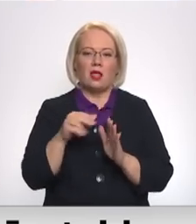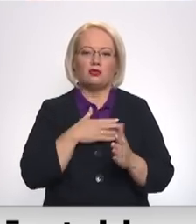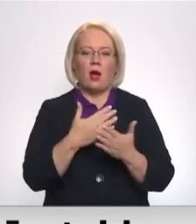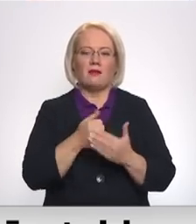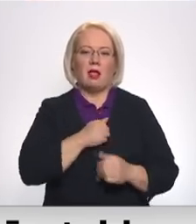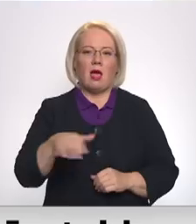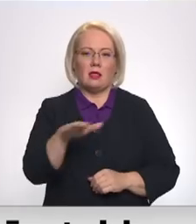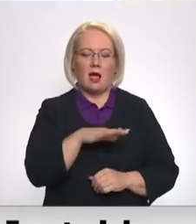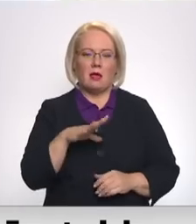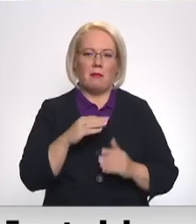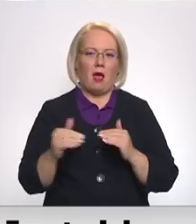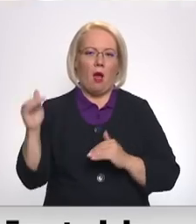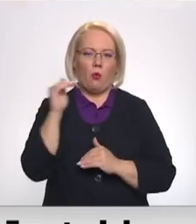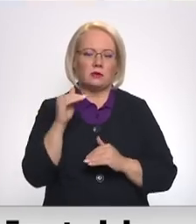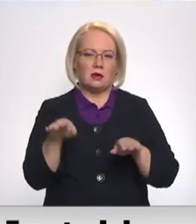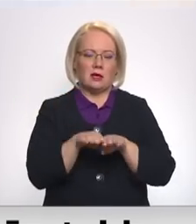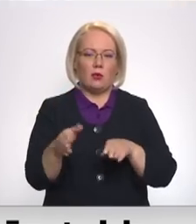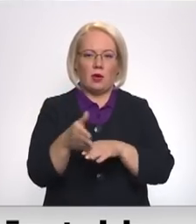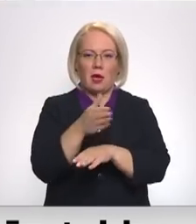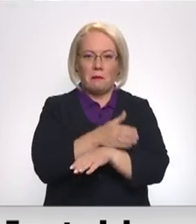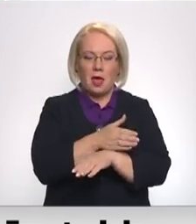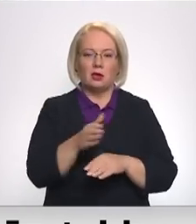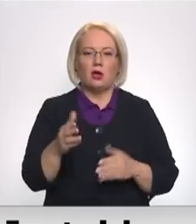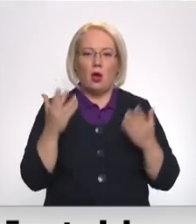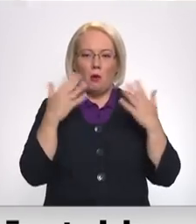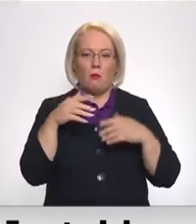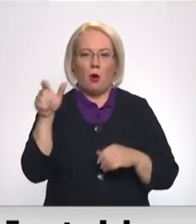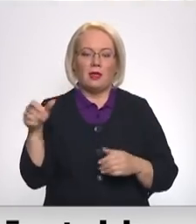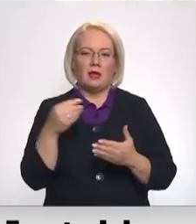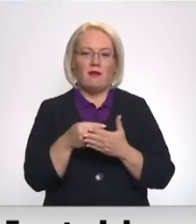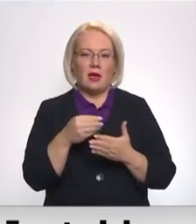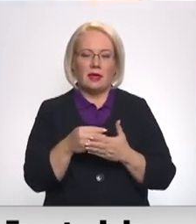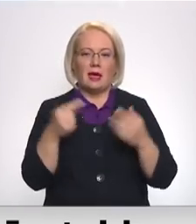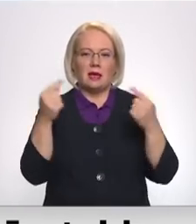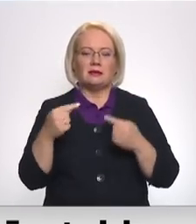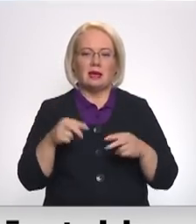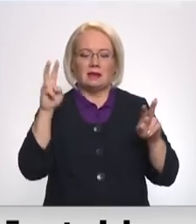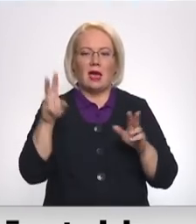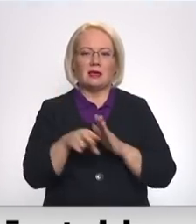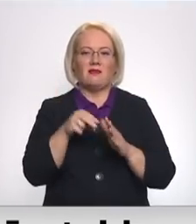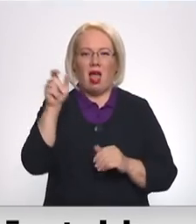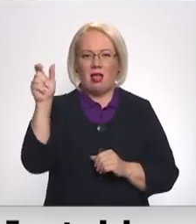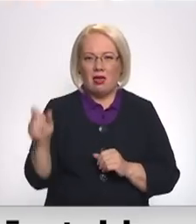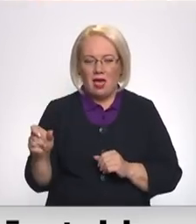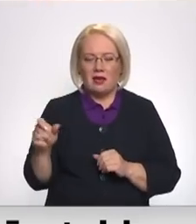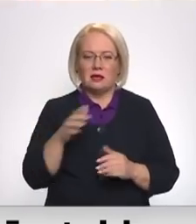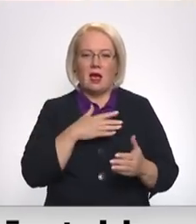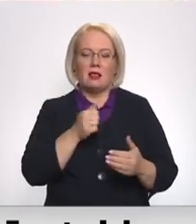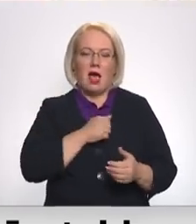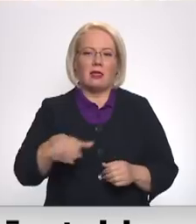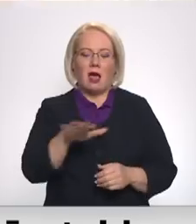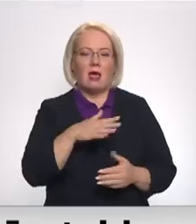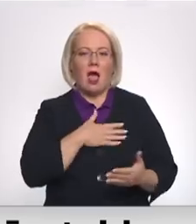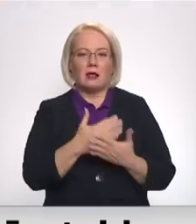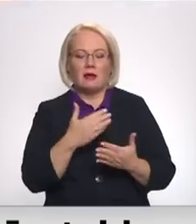Latgalē bija augstāka nekā iepriekš. Politiķi vērtē, bijušais saskaņas vēlētājs Latgalē aktīvāk nekā Rīgā